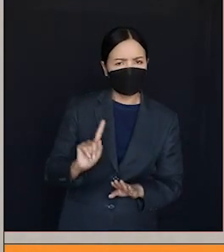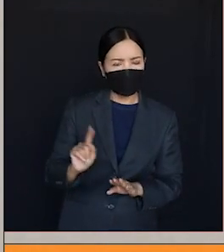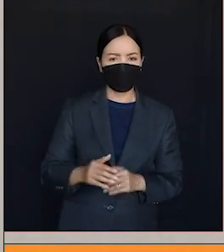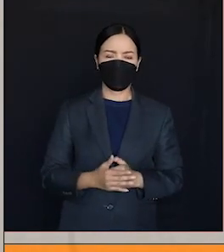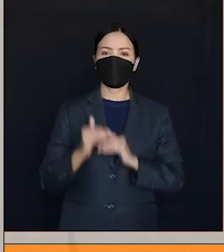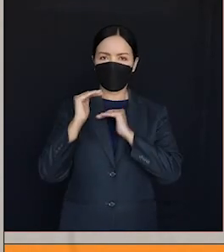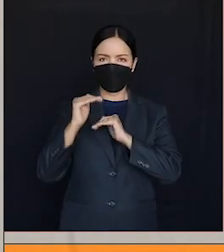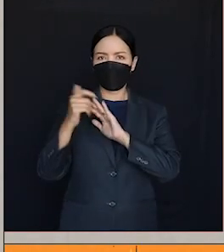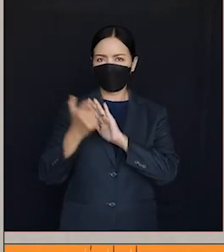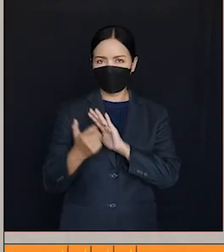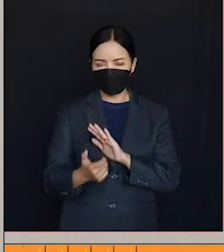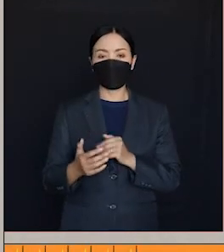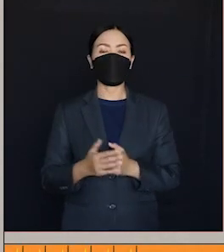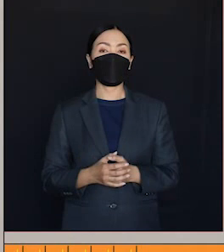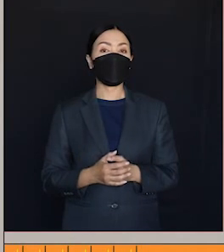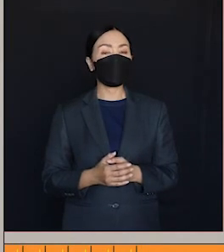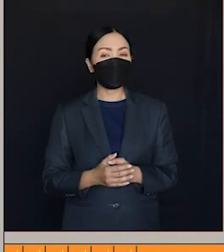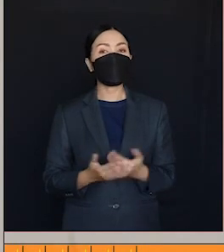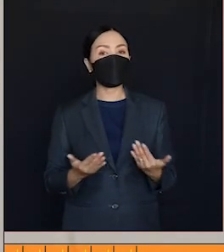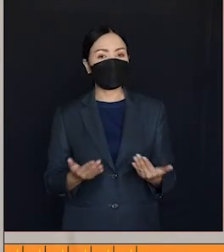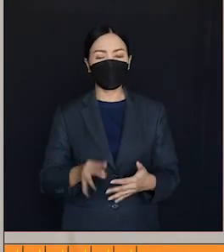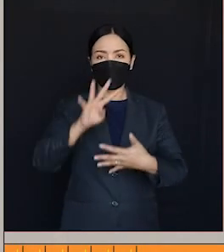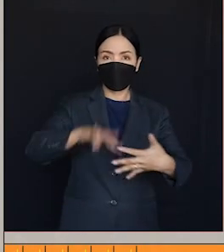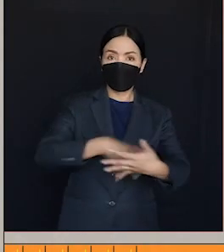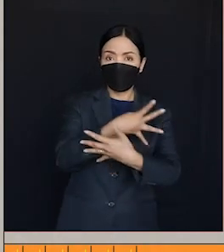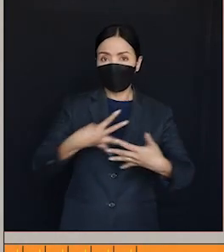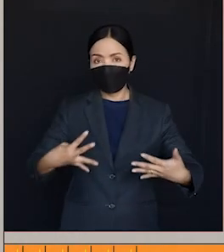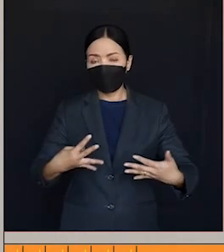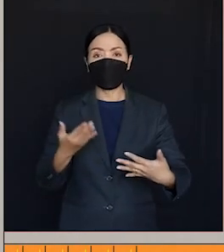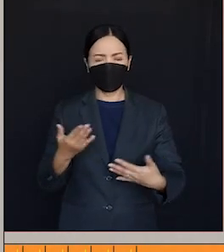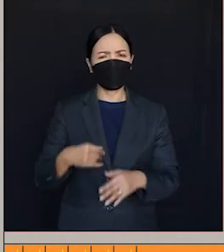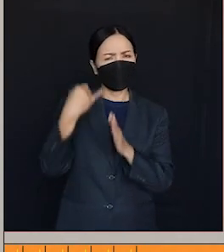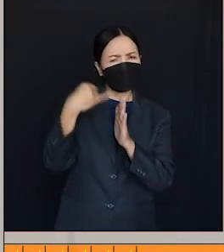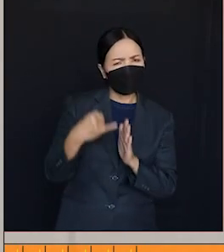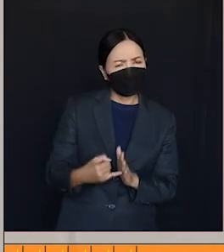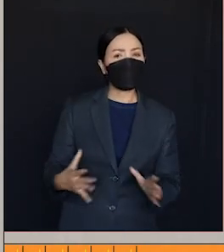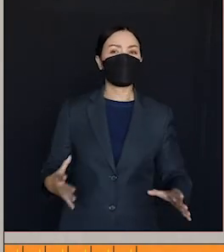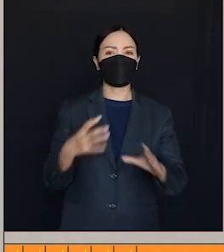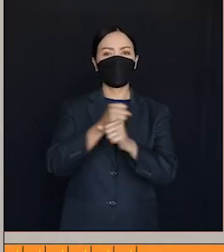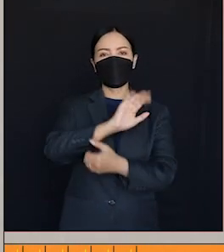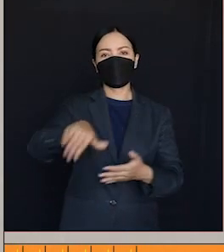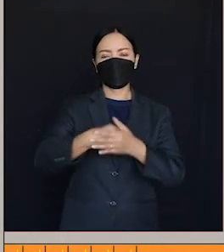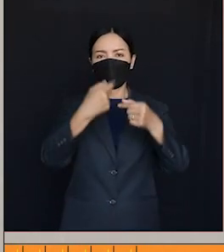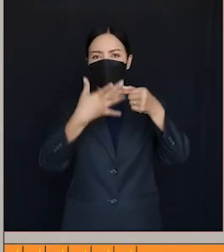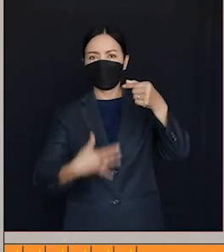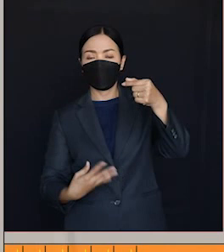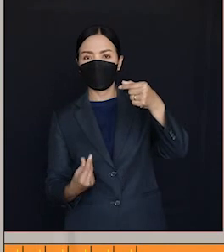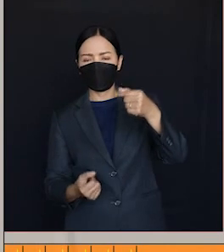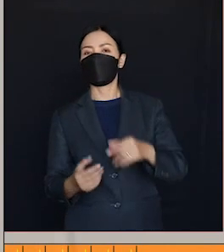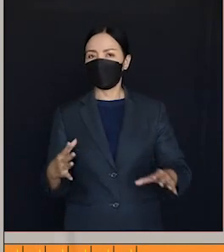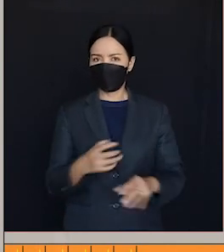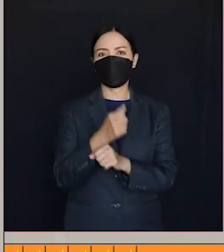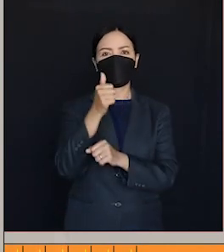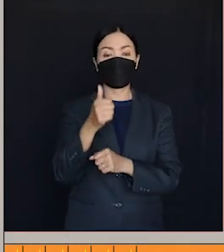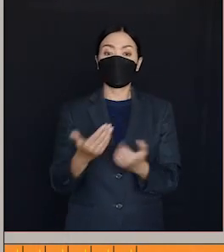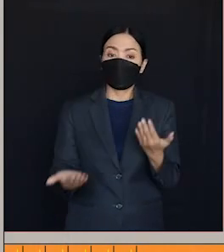งนะครับเราสามารถออกเป็นลักษณะเป็นตารางเลยว่ามีข้อผิดพลาดสรุปอะไรเนี่ยทั้งหมดเท่าไหร่หรือเรา